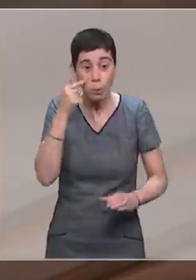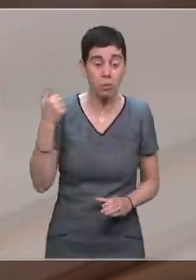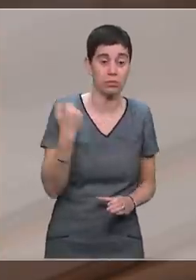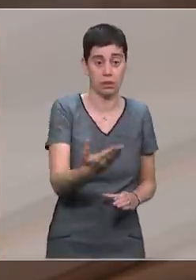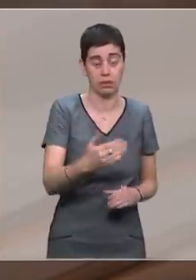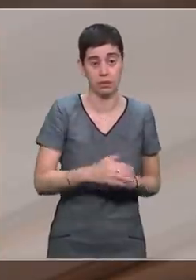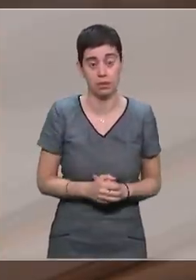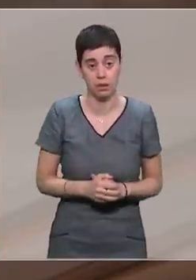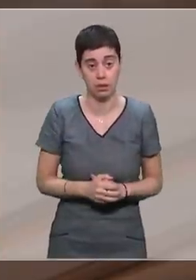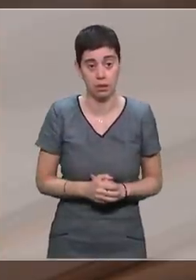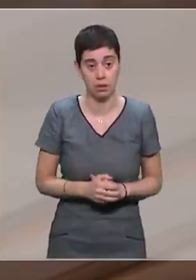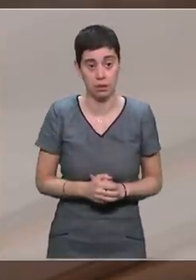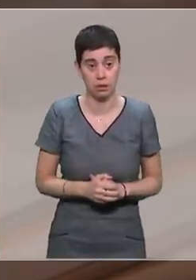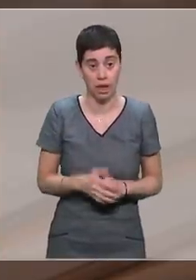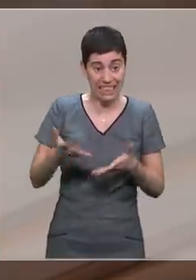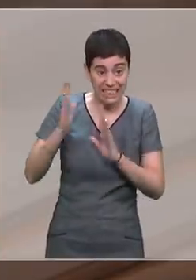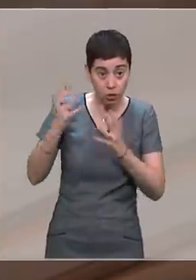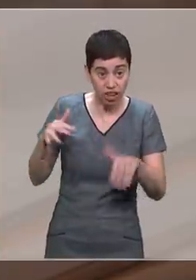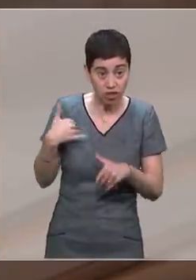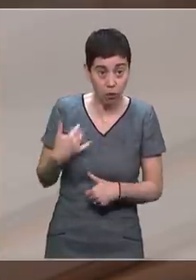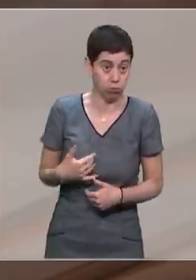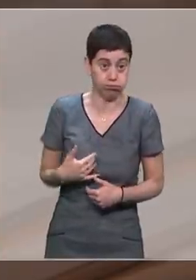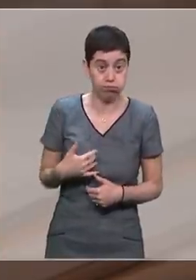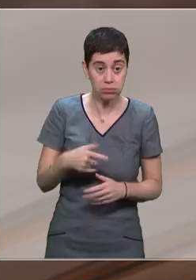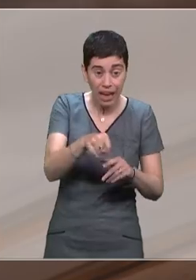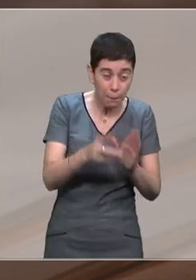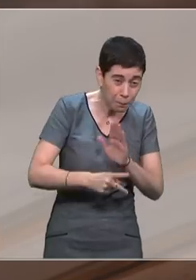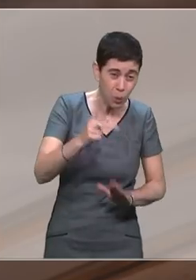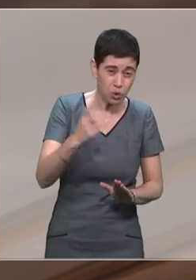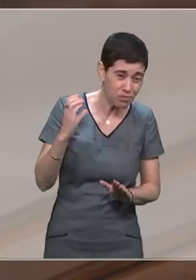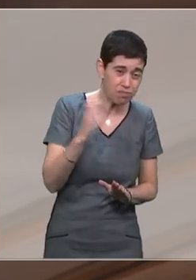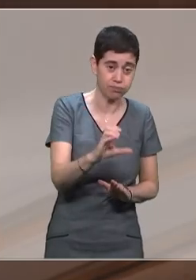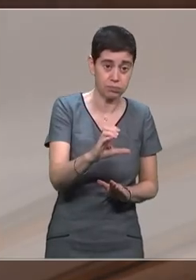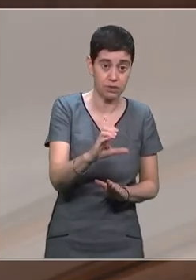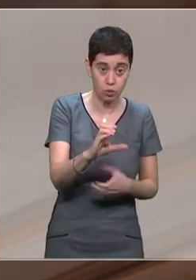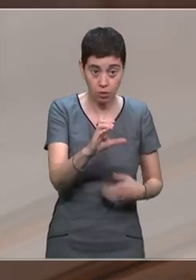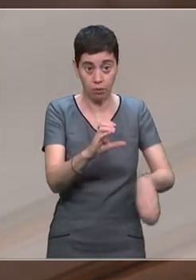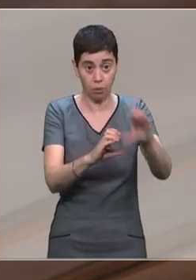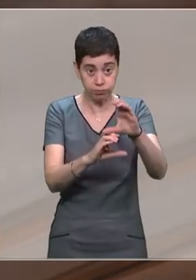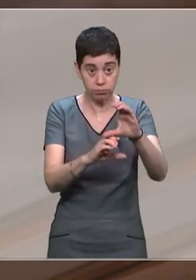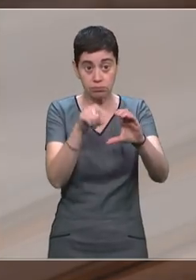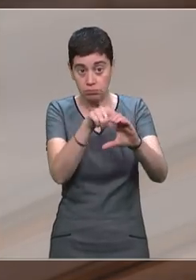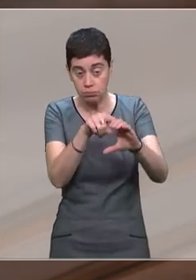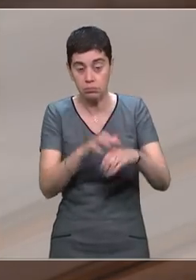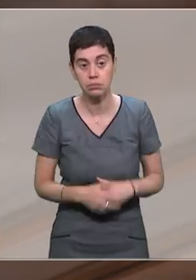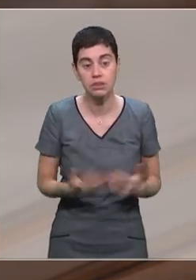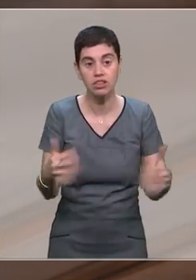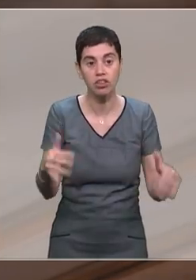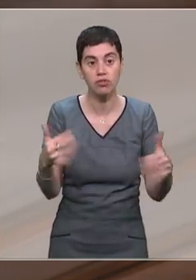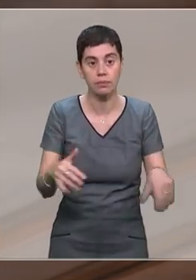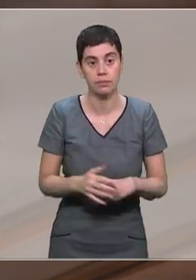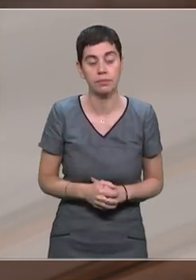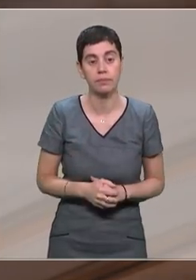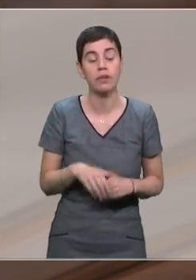plus que la moyenne de la décennie précédente et ça marque les investissements complémentaires que vous nous avez faits. vous plaidez ici